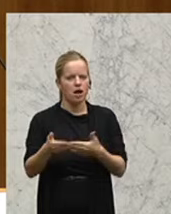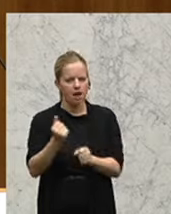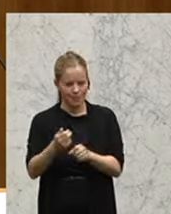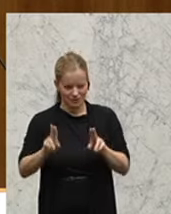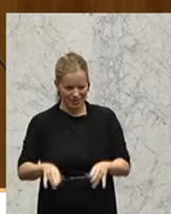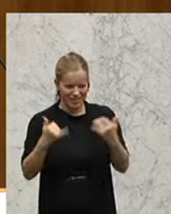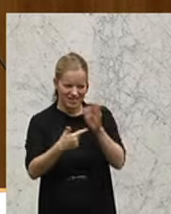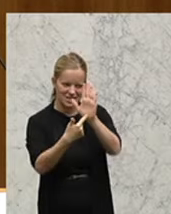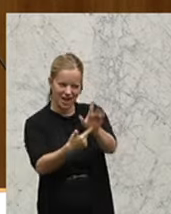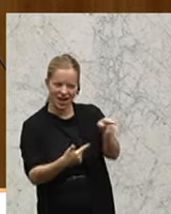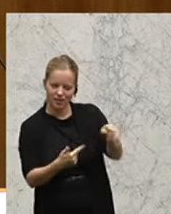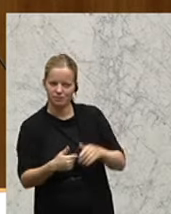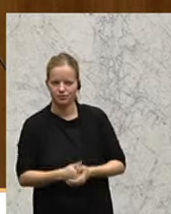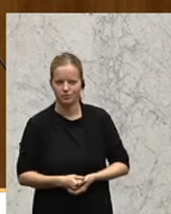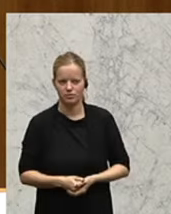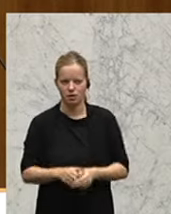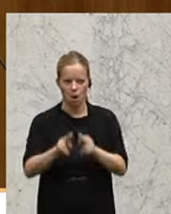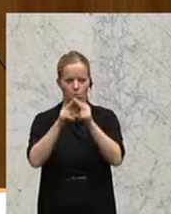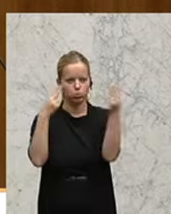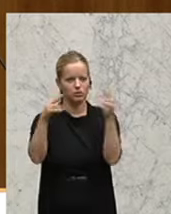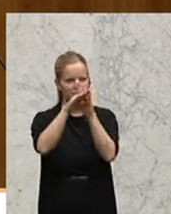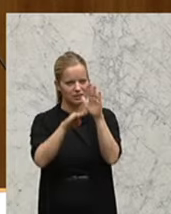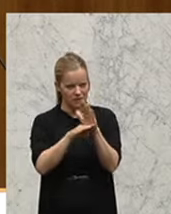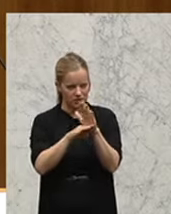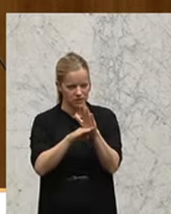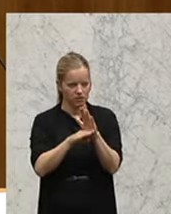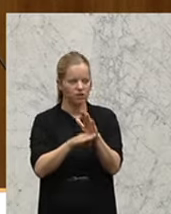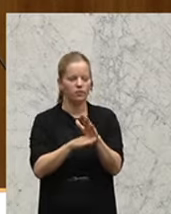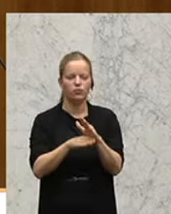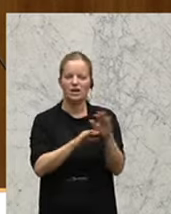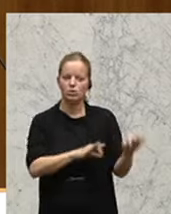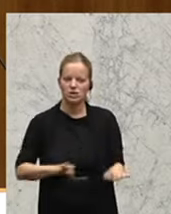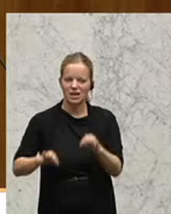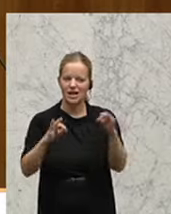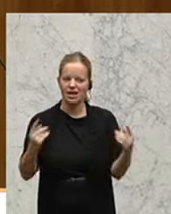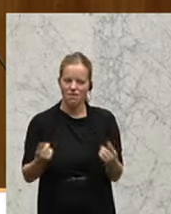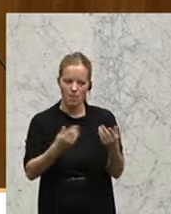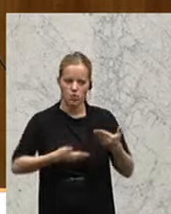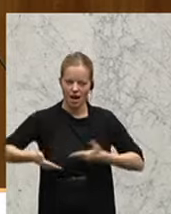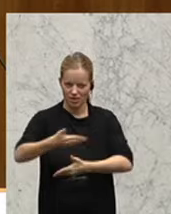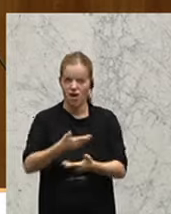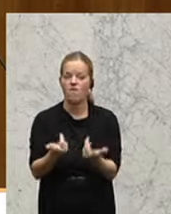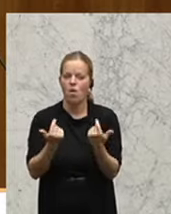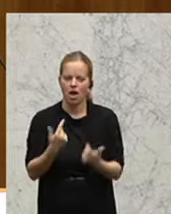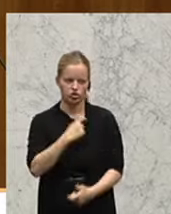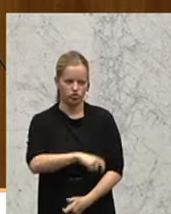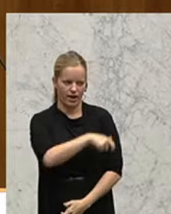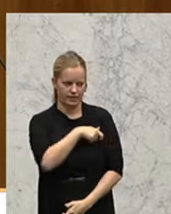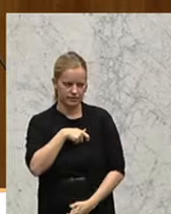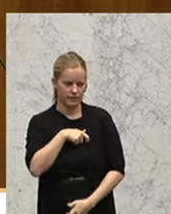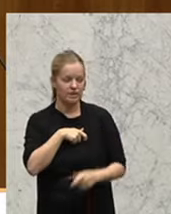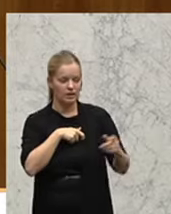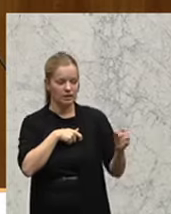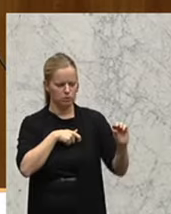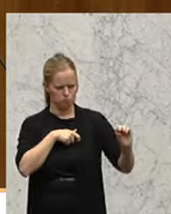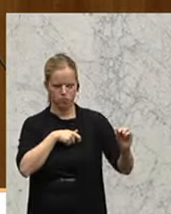das Bundesgesetz über die Arbeit in Industrie, Gewerbe und Handel aus der Schweiz. Ja, ziemlich groß gedruckt, große Buchstaben, das ist der Kodex